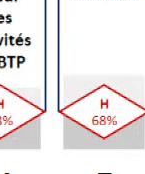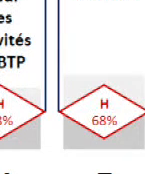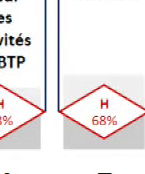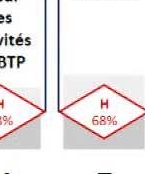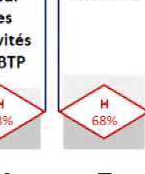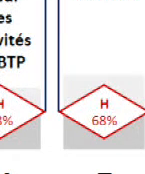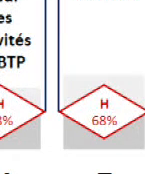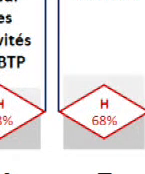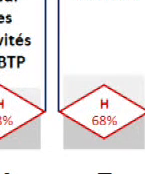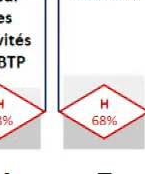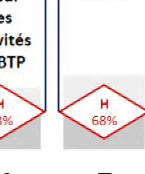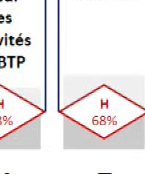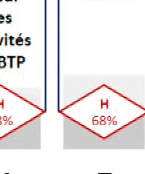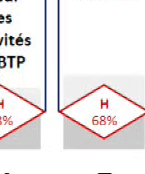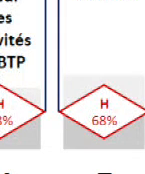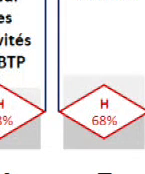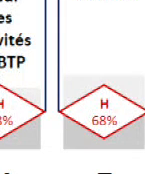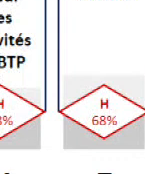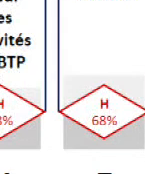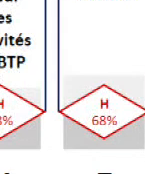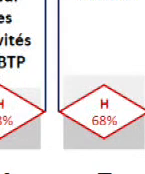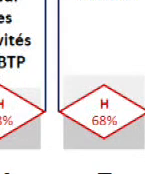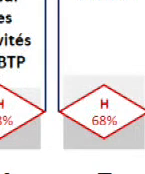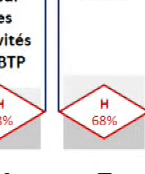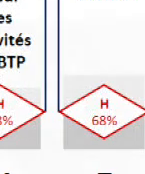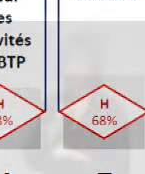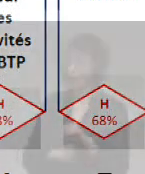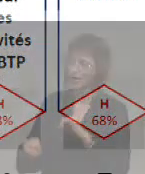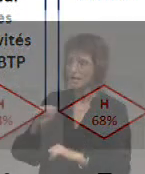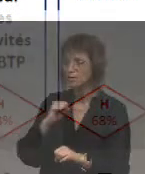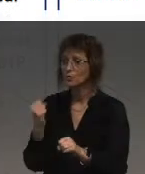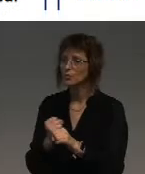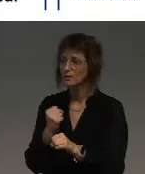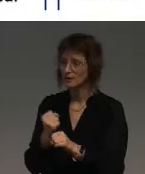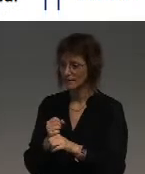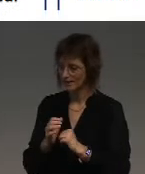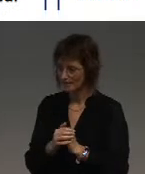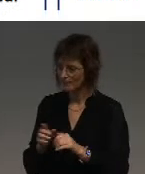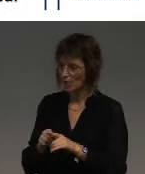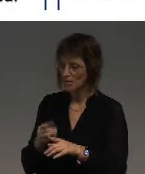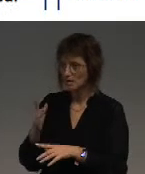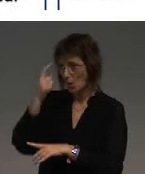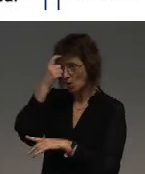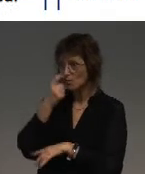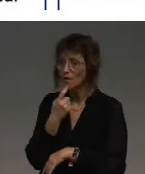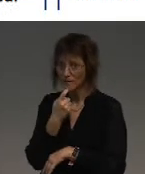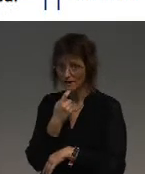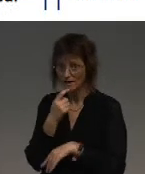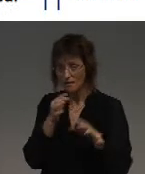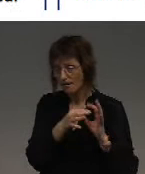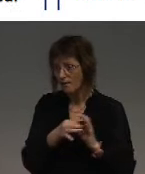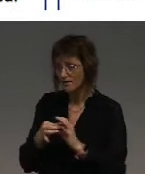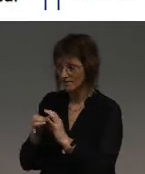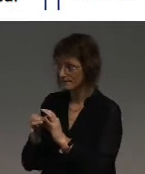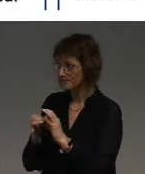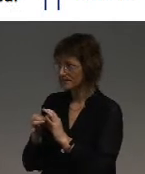ou parfois souvent même dues à des problématiques d'organisation du travail. Et puis vous voyez des profils plus spécifiques liés à